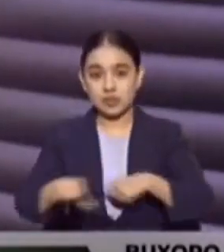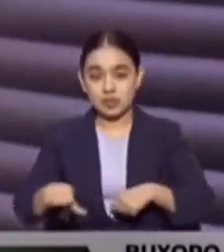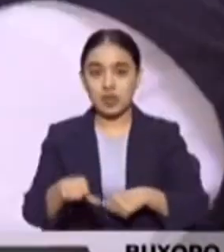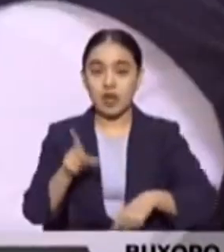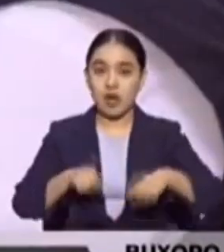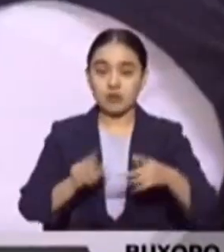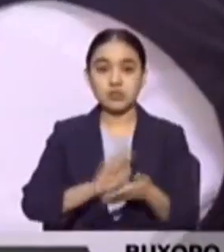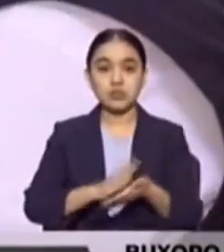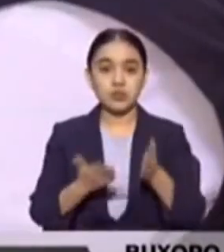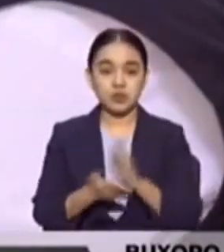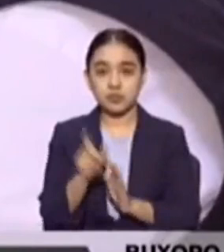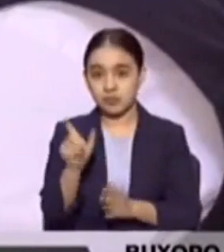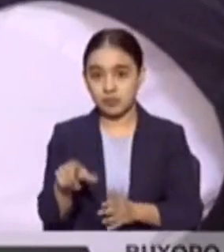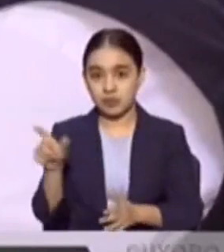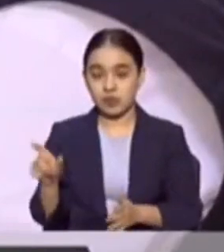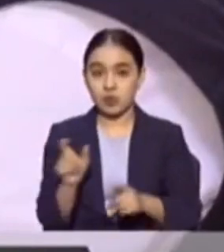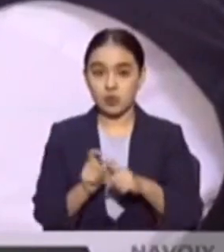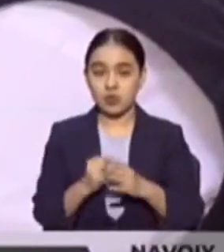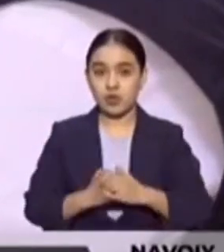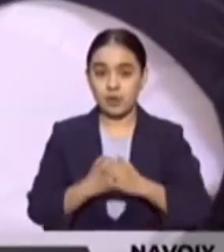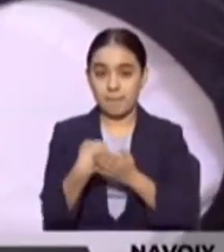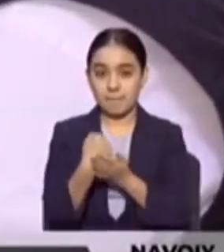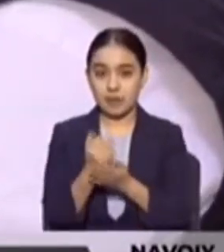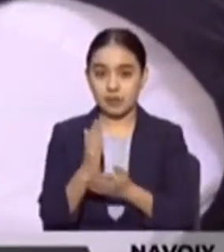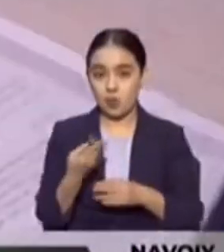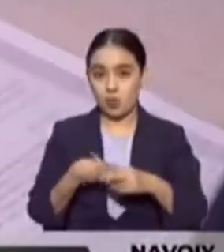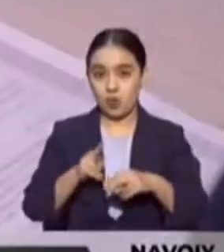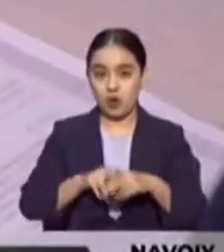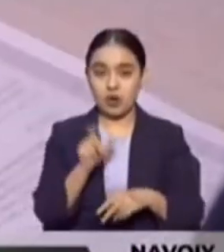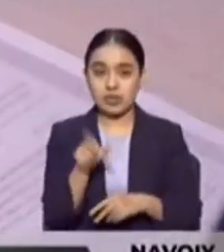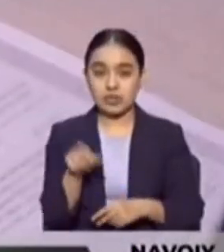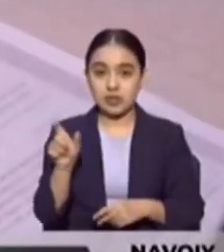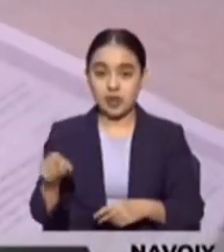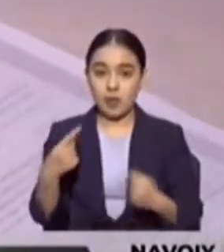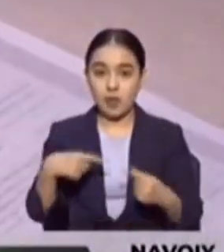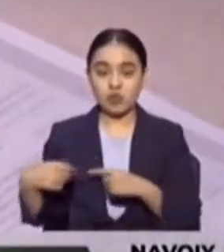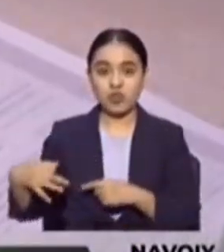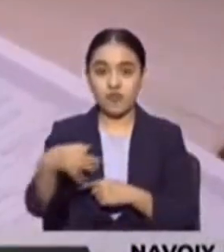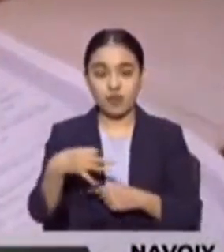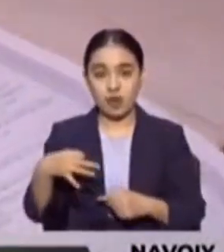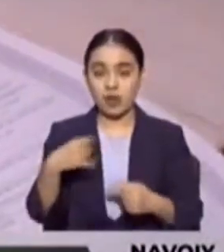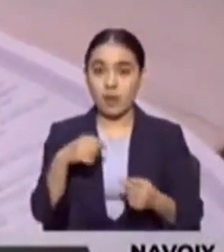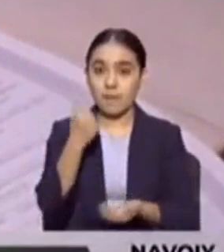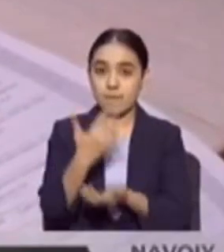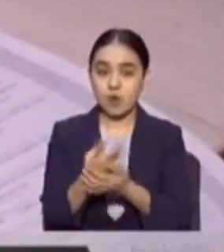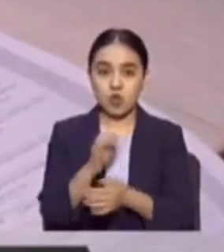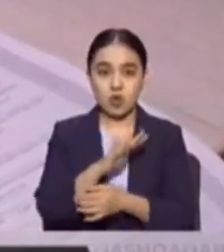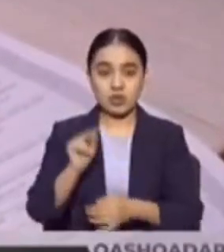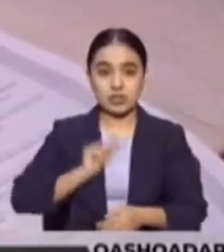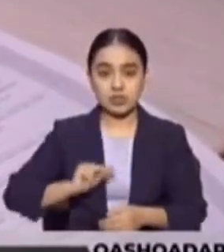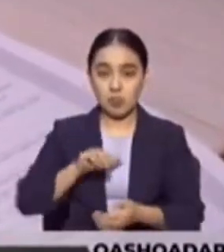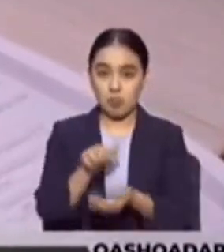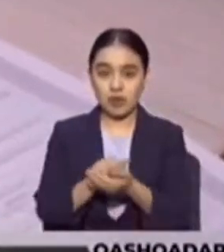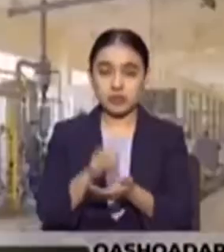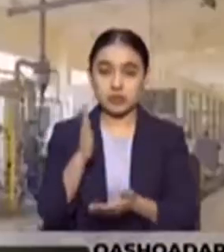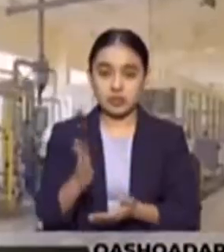ekanligi aksariyat holatda fuqaroning so'ziga asosan belgilanadi. Bu esa ushbu fuqarolar boshqa viloyatda yoki poytaxtda norasmiy ish bilan band